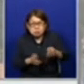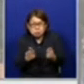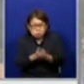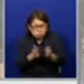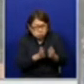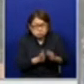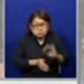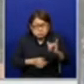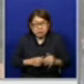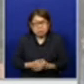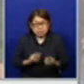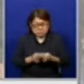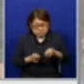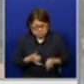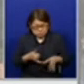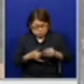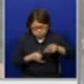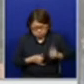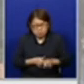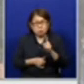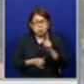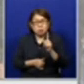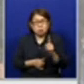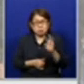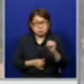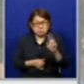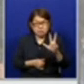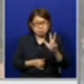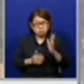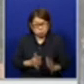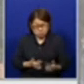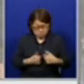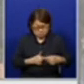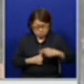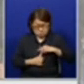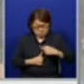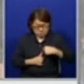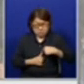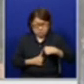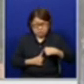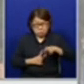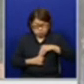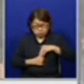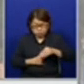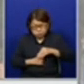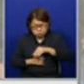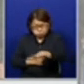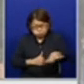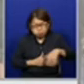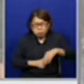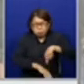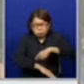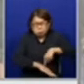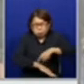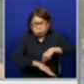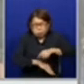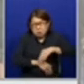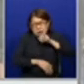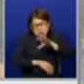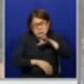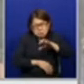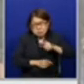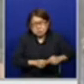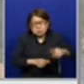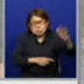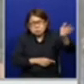เนี่ยติดเชื้อ143รายการที่เป็นซูเปอร์สเปรดเดอร์เพราะอยู่กันนานแล้วก็นะครับอากาศไม่ร้อนเท่า